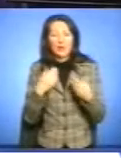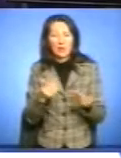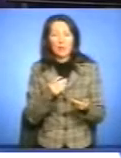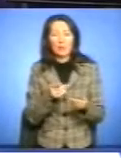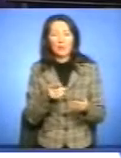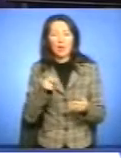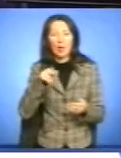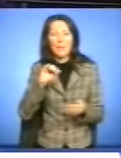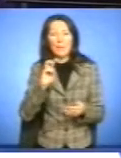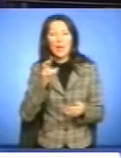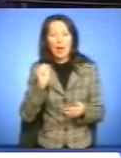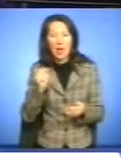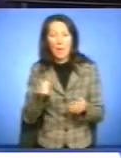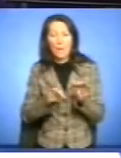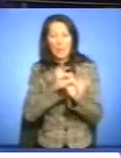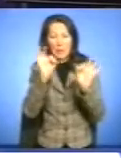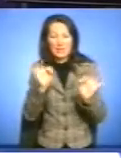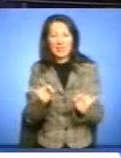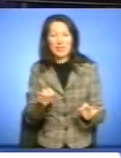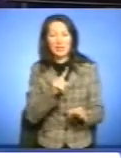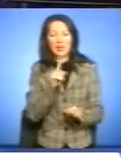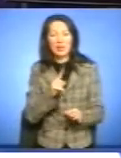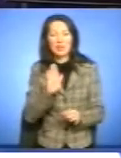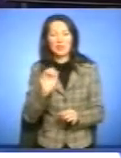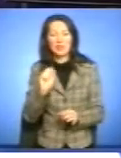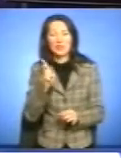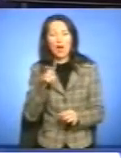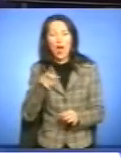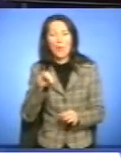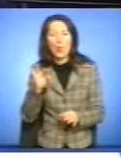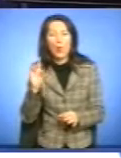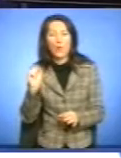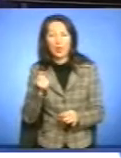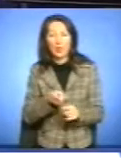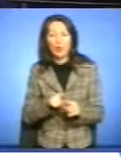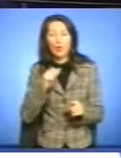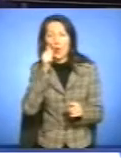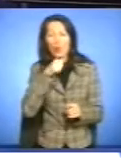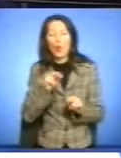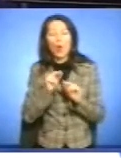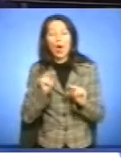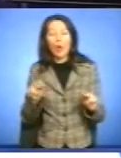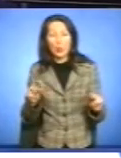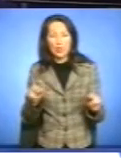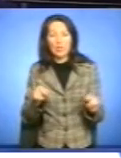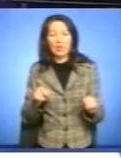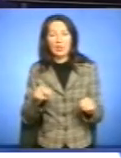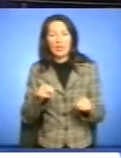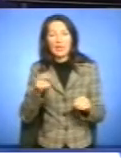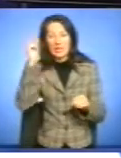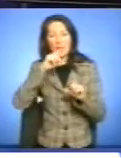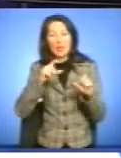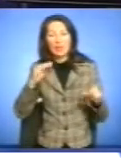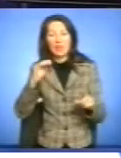учнів Тернопільської української гімназії імені Івана Франка. Цьогоріч вони подивували своїх наставників темами досліджень.